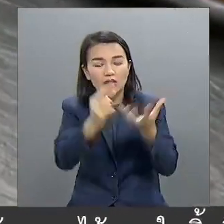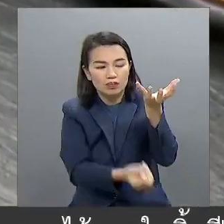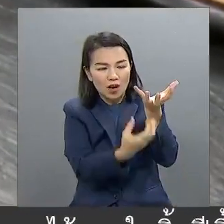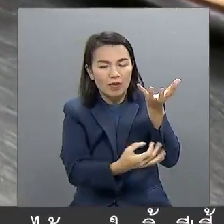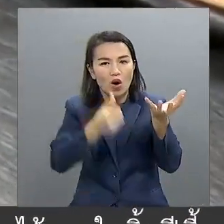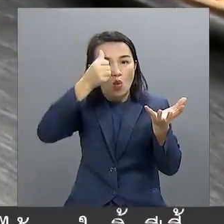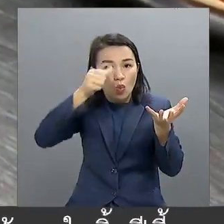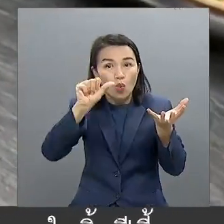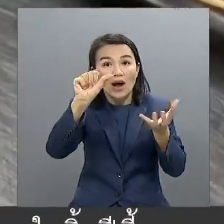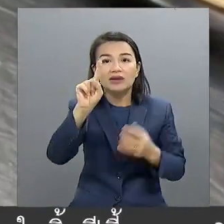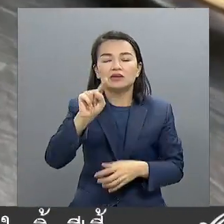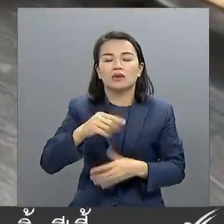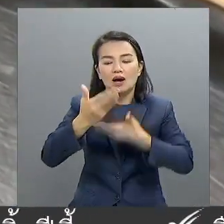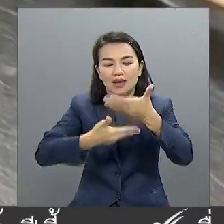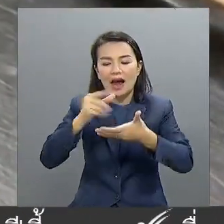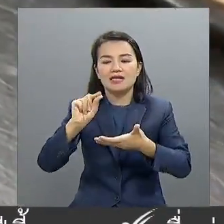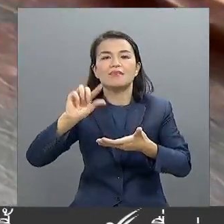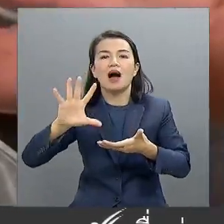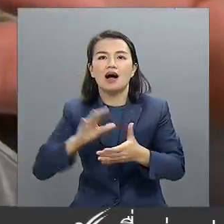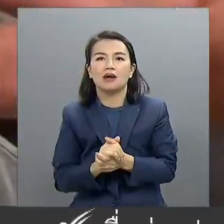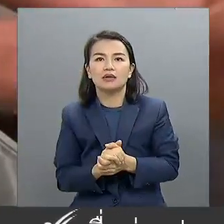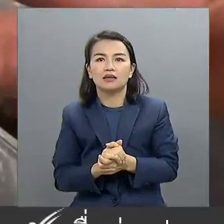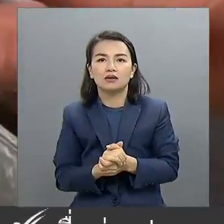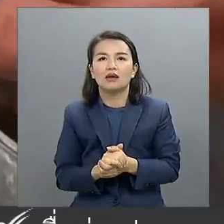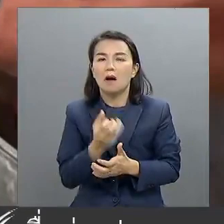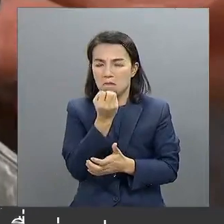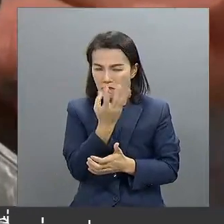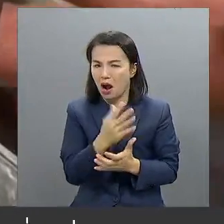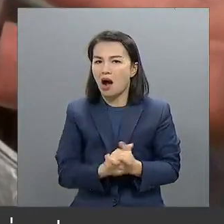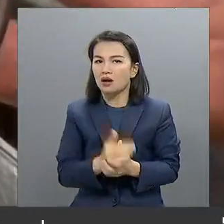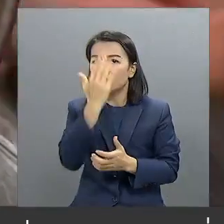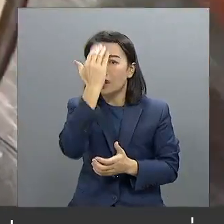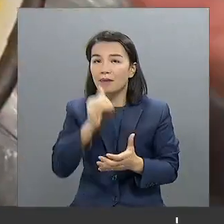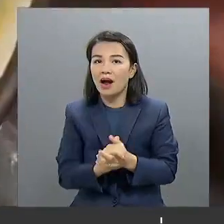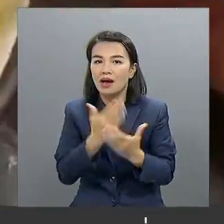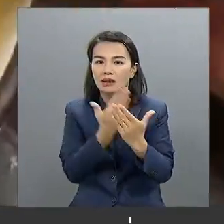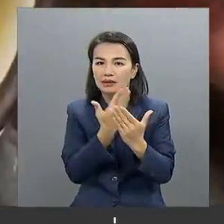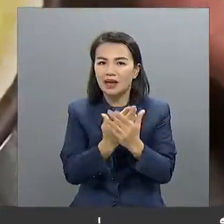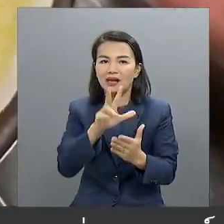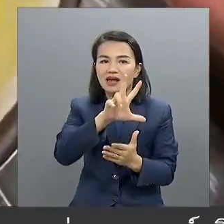เยอะเหรอ, เยอะนะจ้าเพะวเขขายทระ 130 บาทจ้า